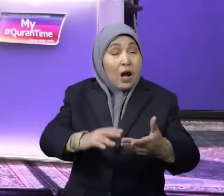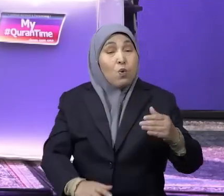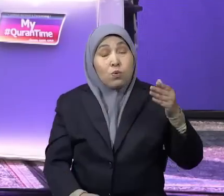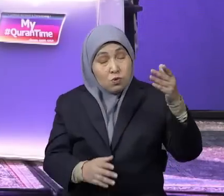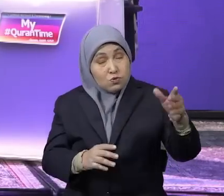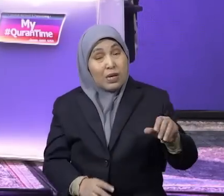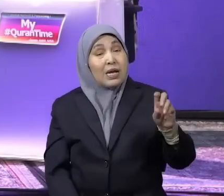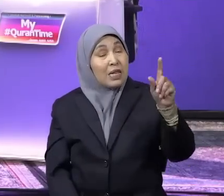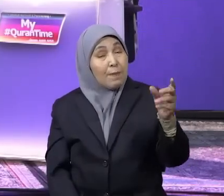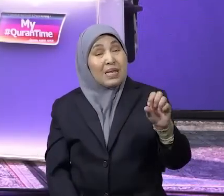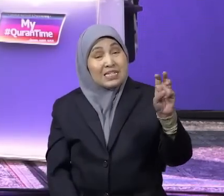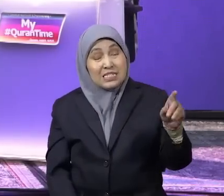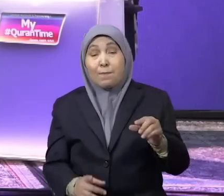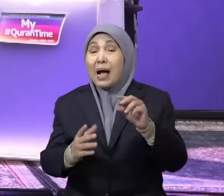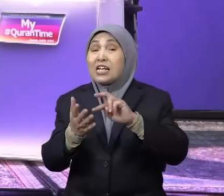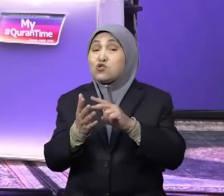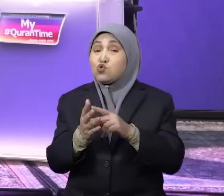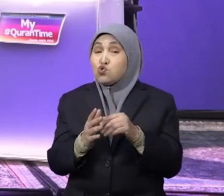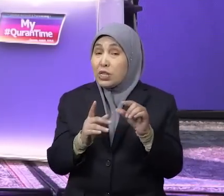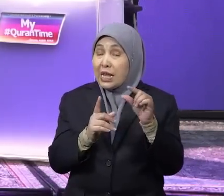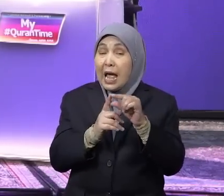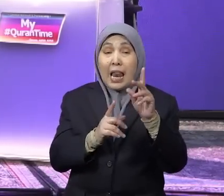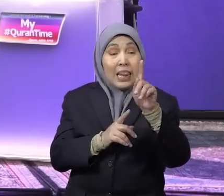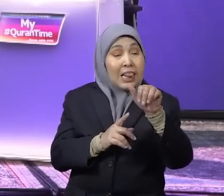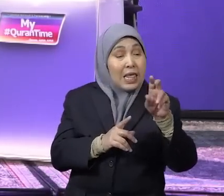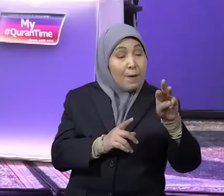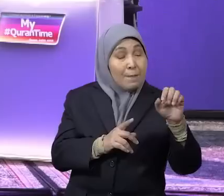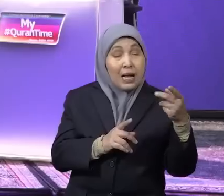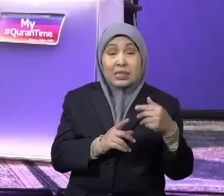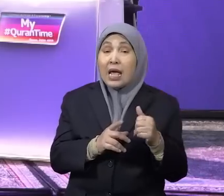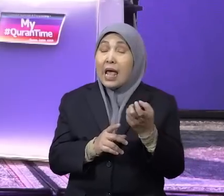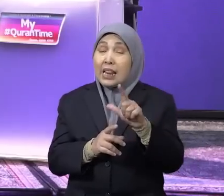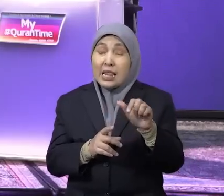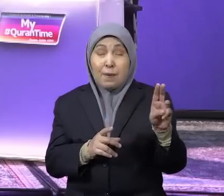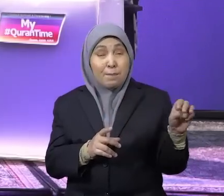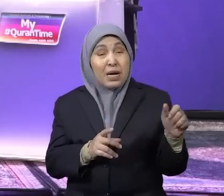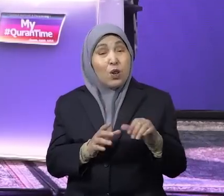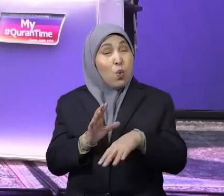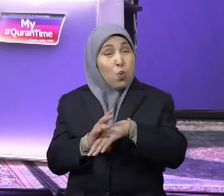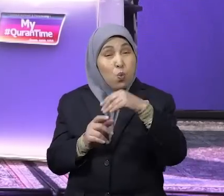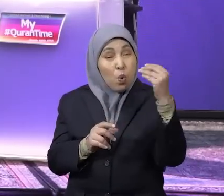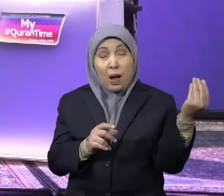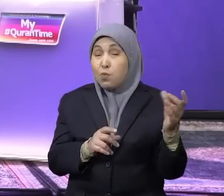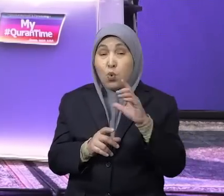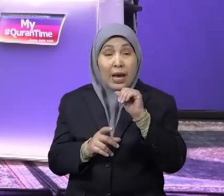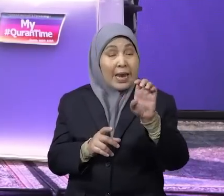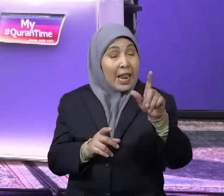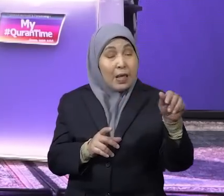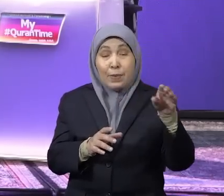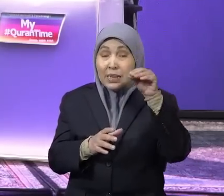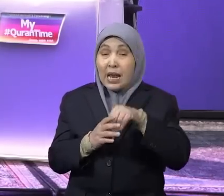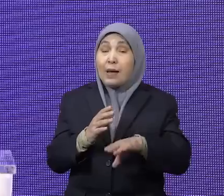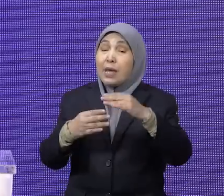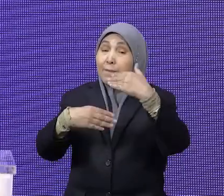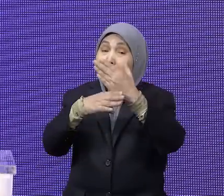dia. Kedua-dua perkataan maksud kalimah ini menggambarkan elemen, kita kata elemen luar lah, bukan elemen